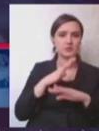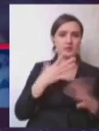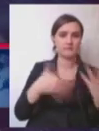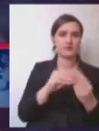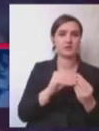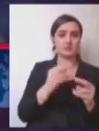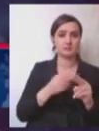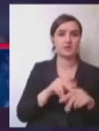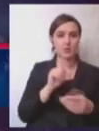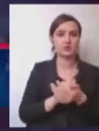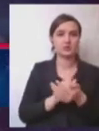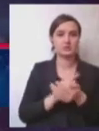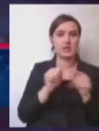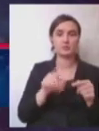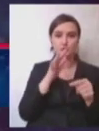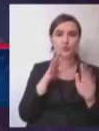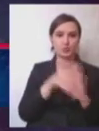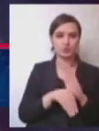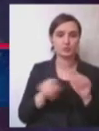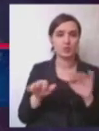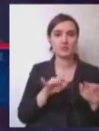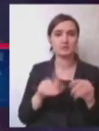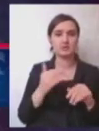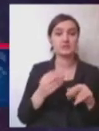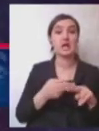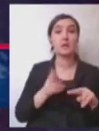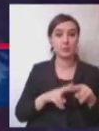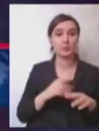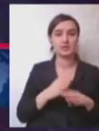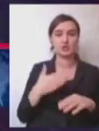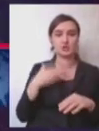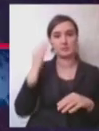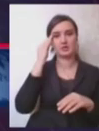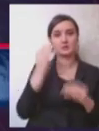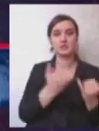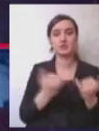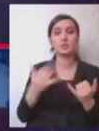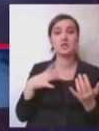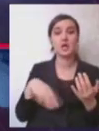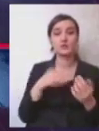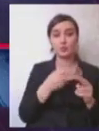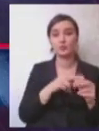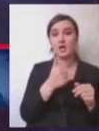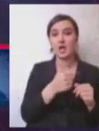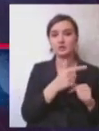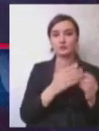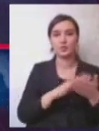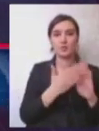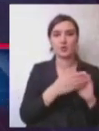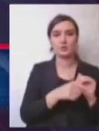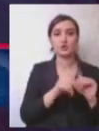არის კონკრეტულ დროში მოქმედებისთვის. ამიტომაც არის ჩემი აზრით ეზდეობის საქართველოს ერთ-ერთი კარგი მდგომარეობაში